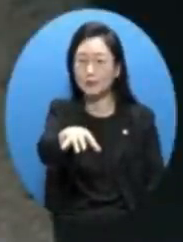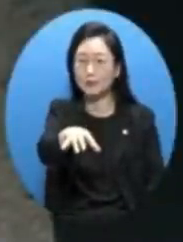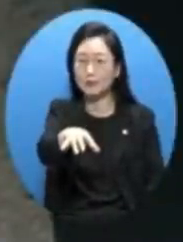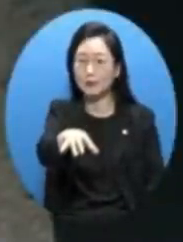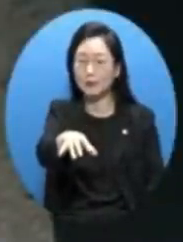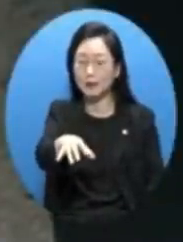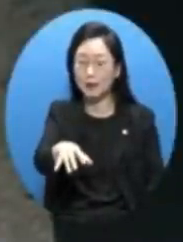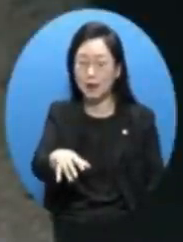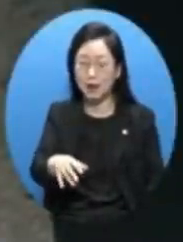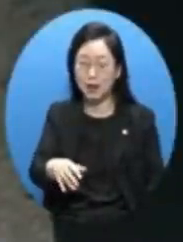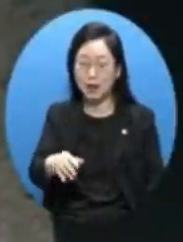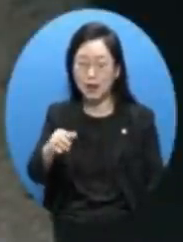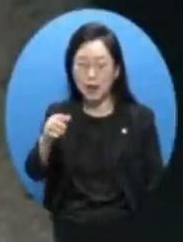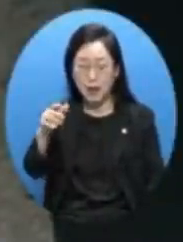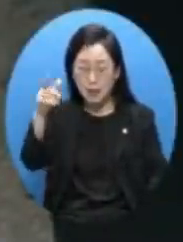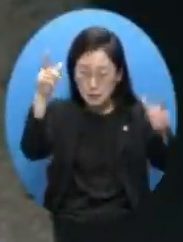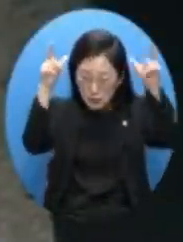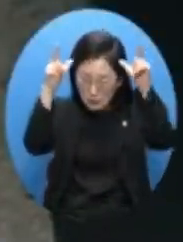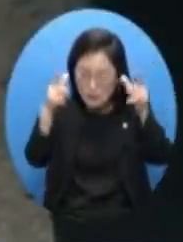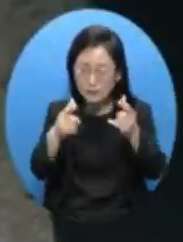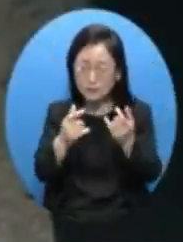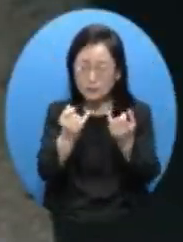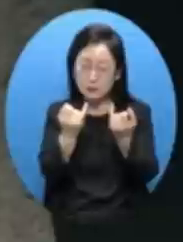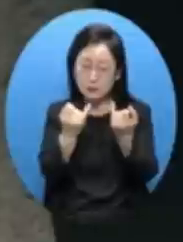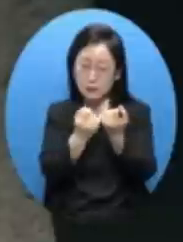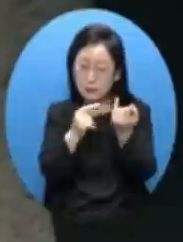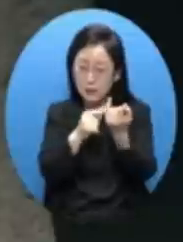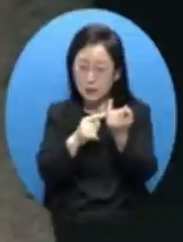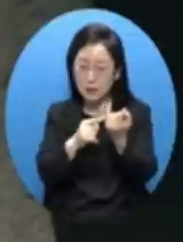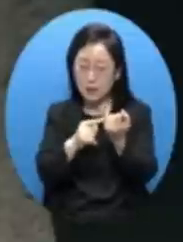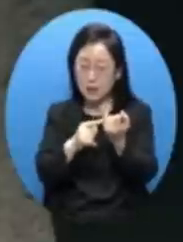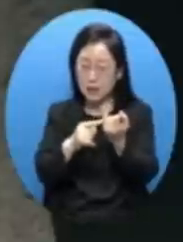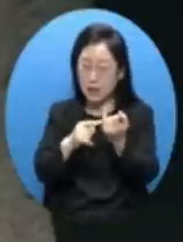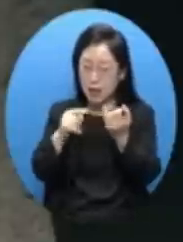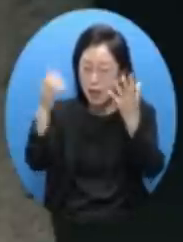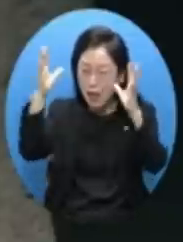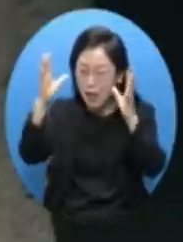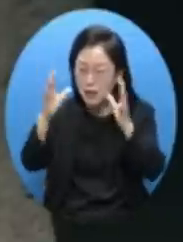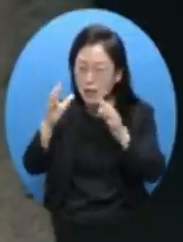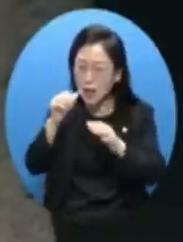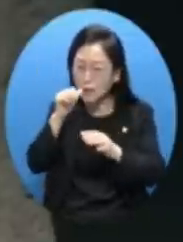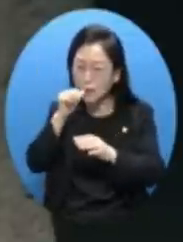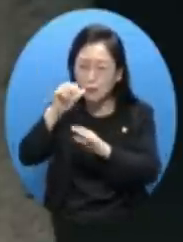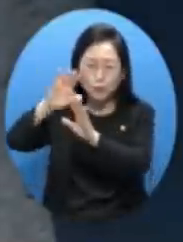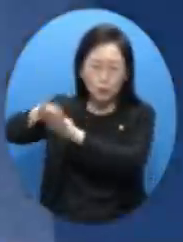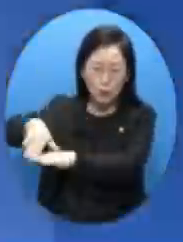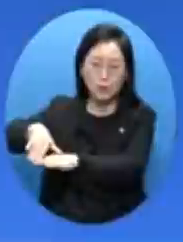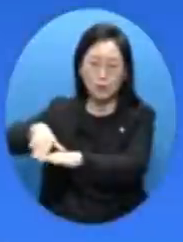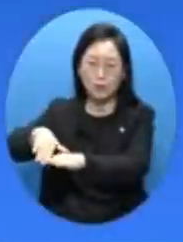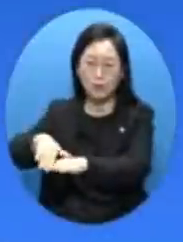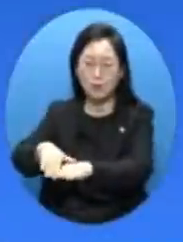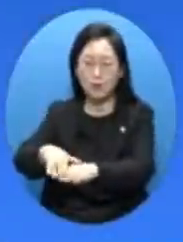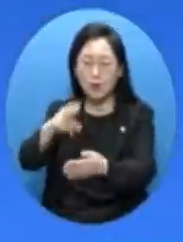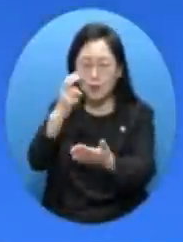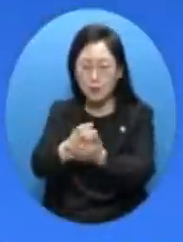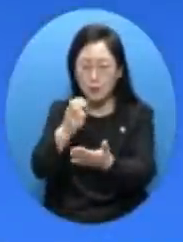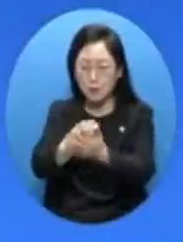어미 조수가 음메음메 우는 어린 송아지를 둘을 뒤에 두고 법궤를